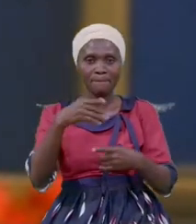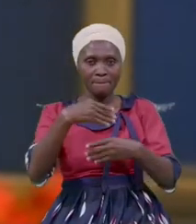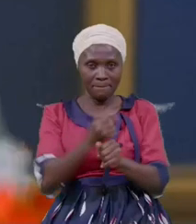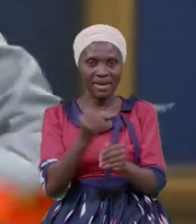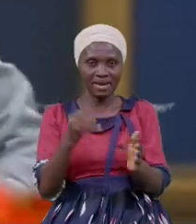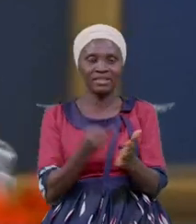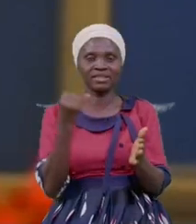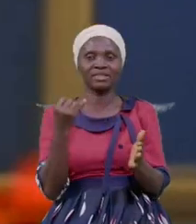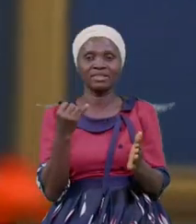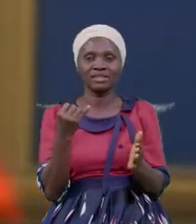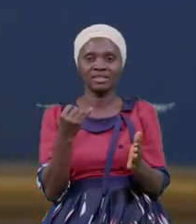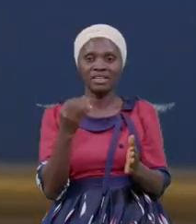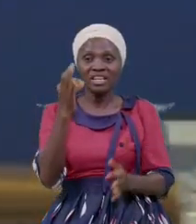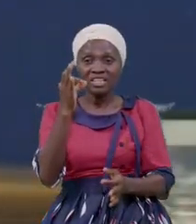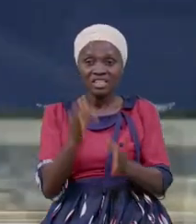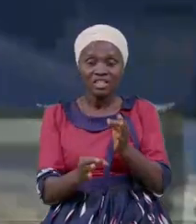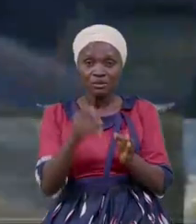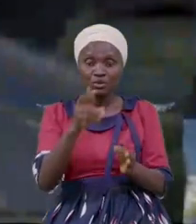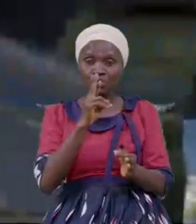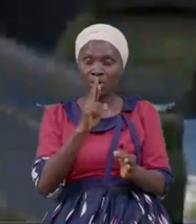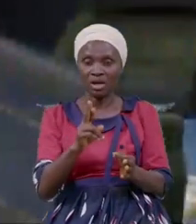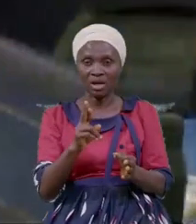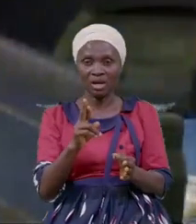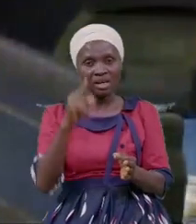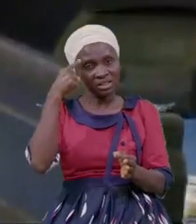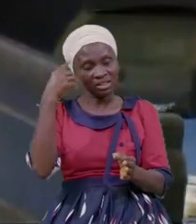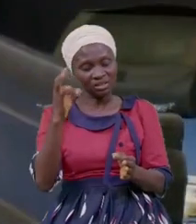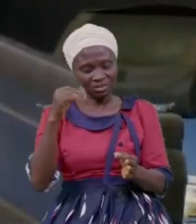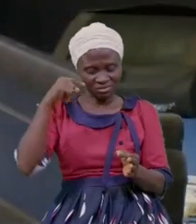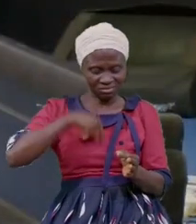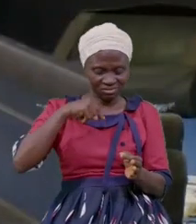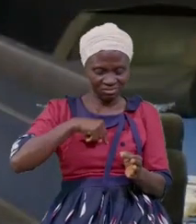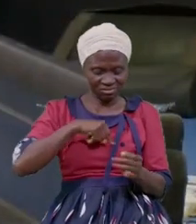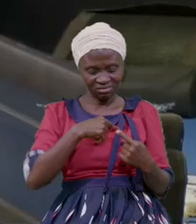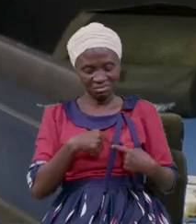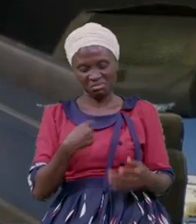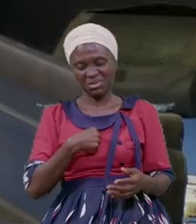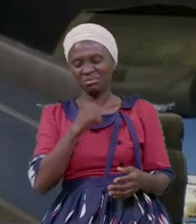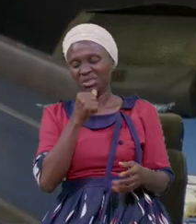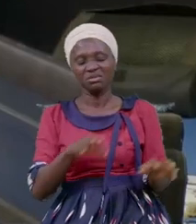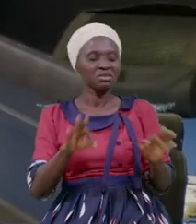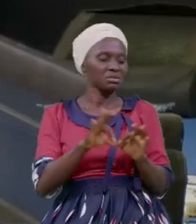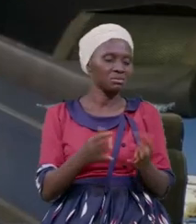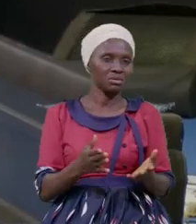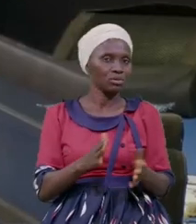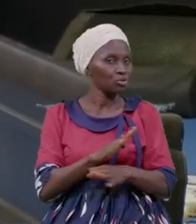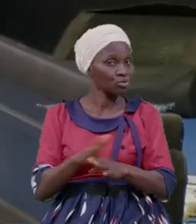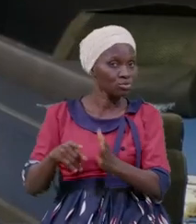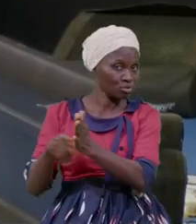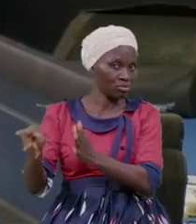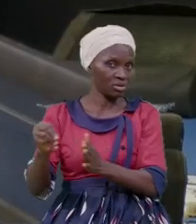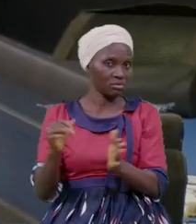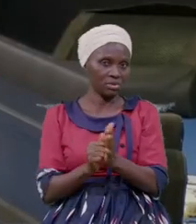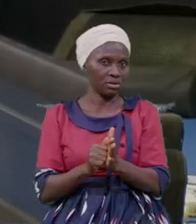tu le fasses si tu penses à l'intérieur oh je ne suis pas pas d d'avoir beaucoup ne leur montre pas